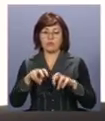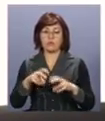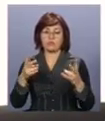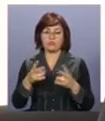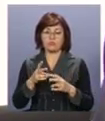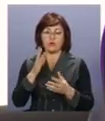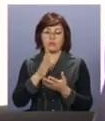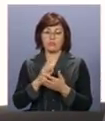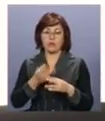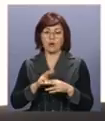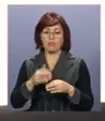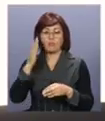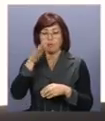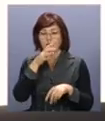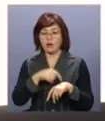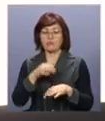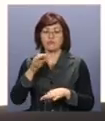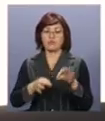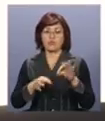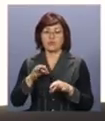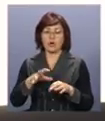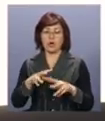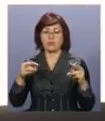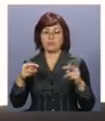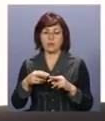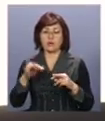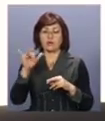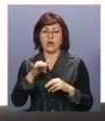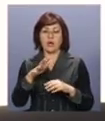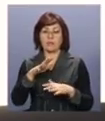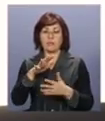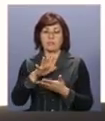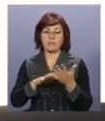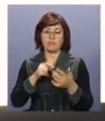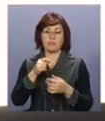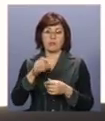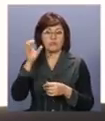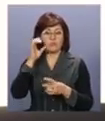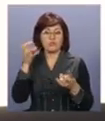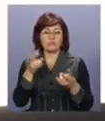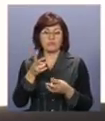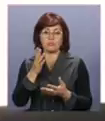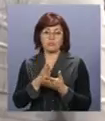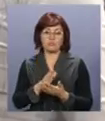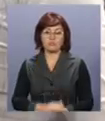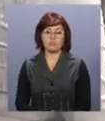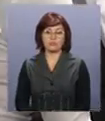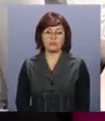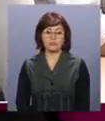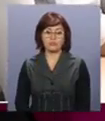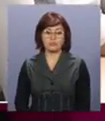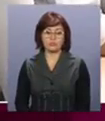зерттелуге жатады. Сот алдағы уақытта сотталушыны, куәгерлерді, жәбірленушілерді тыңдауы керек.